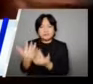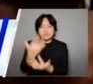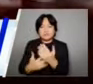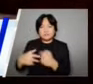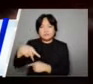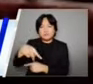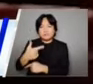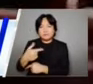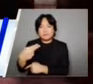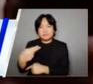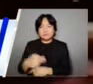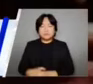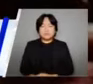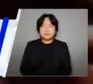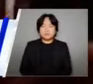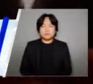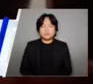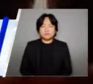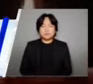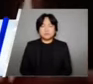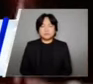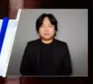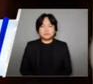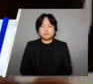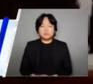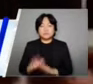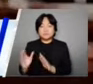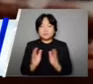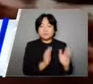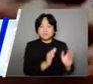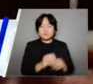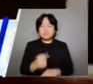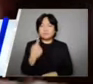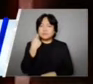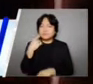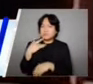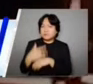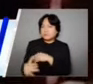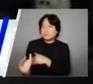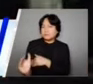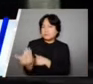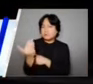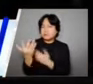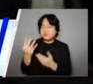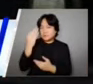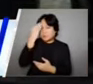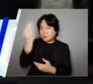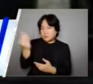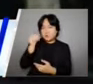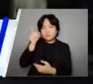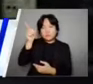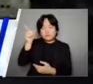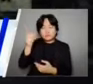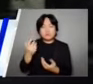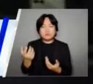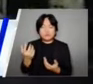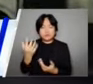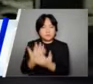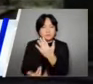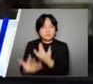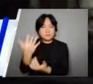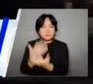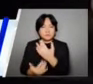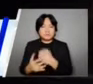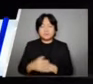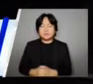na! Madaling araw din kanina nang lumugablabang apoy sa isang bahay sa Bulacan-Bulacan ang mas masaklap. Nasawi sa sunog